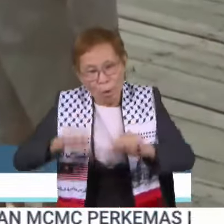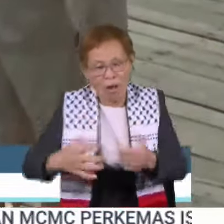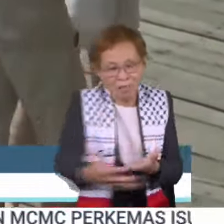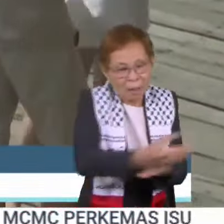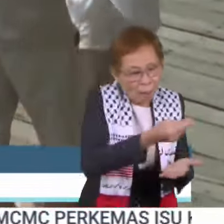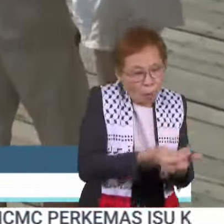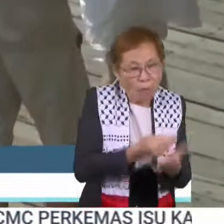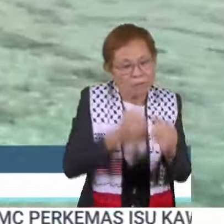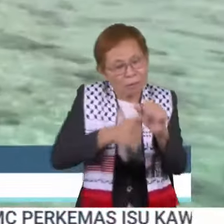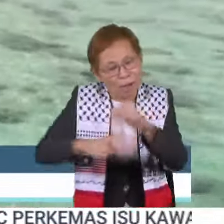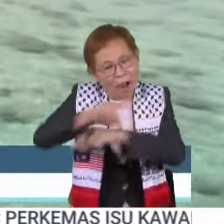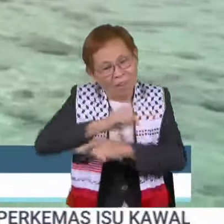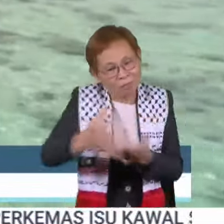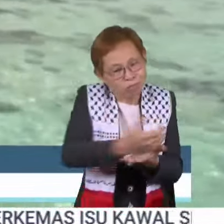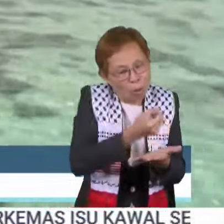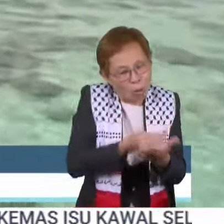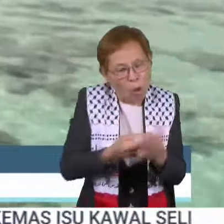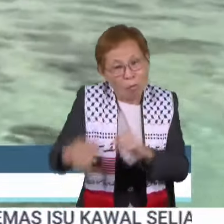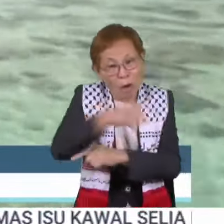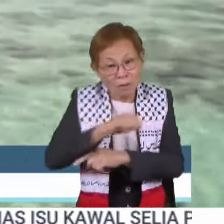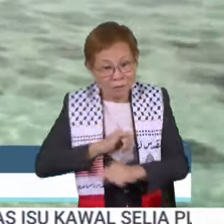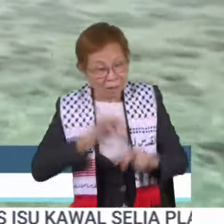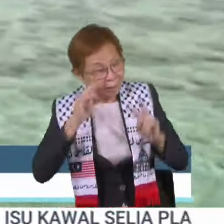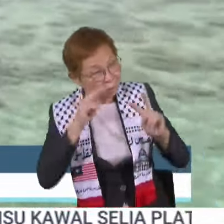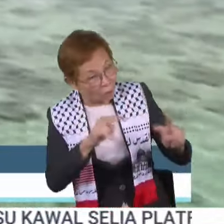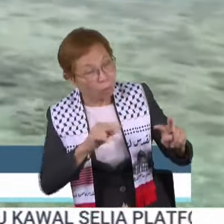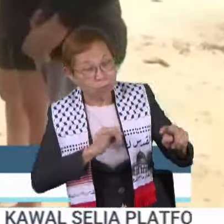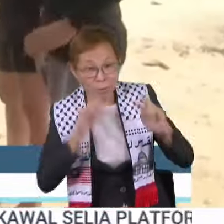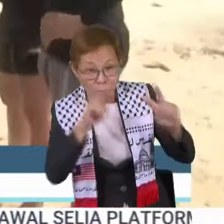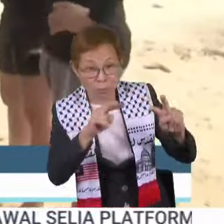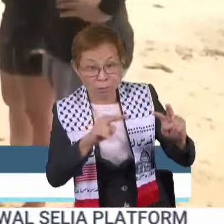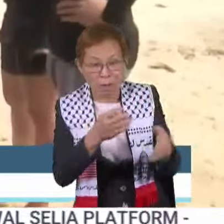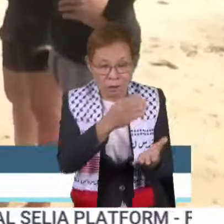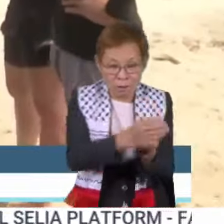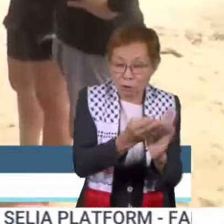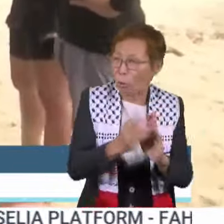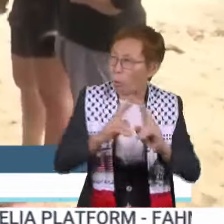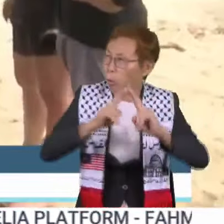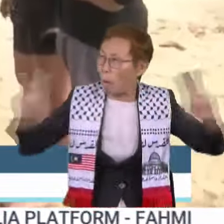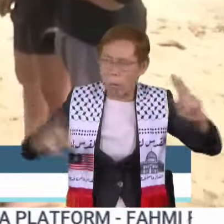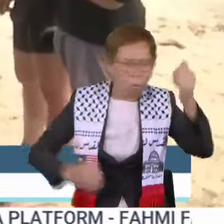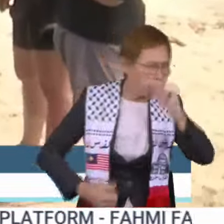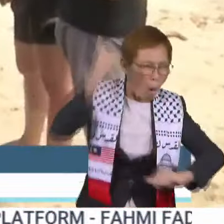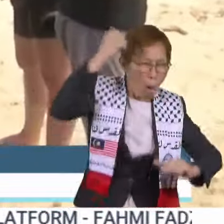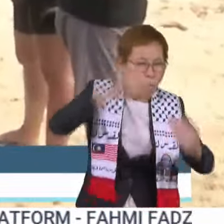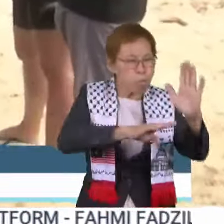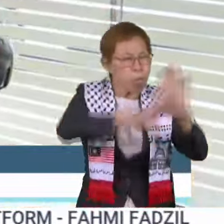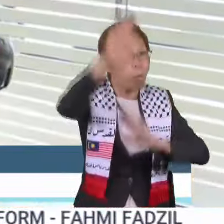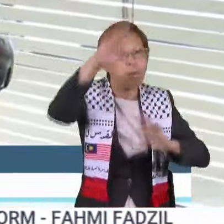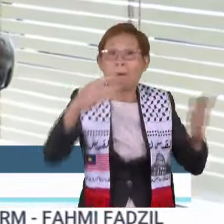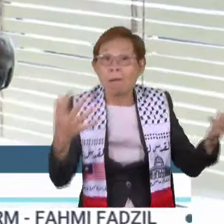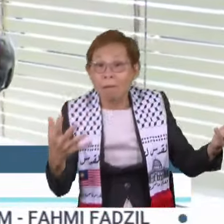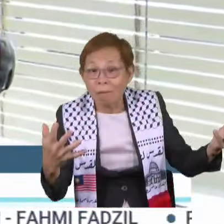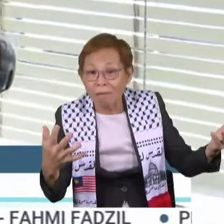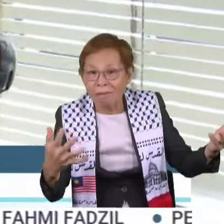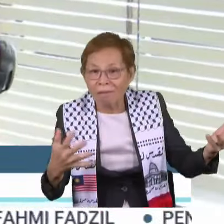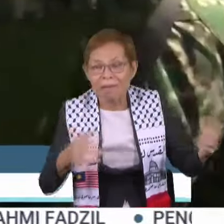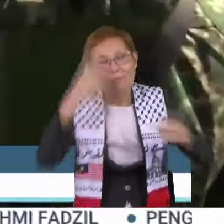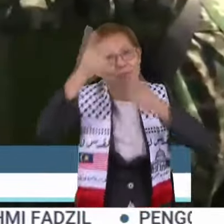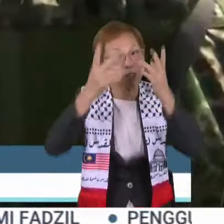pendapatan harian apa yang saya tengok sini er sektor yang paling melonjak naik adalah